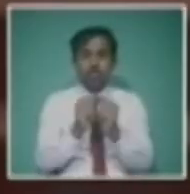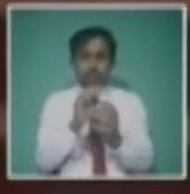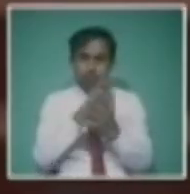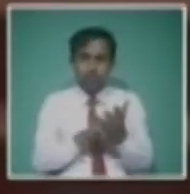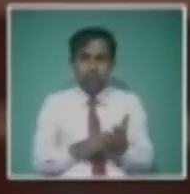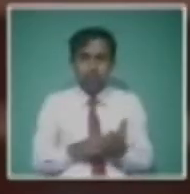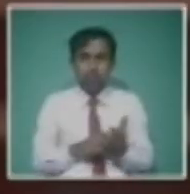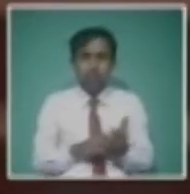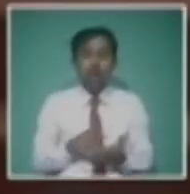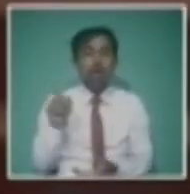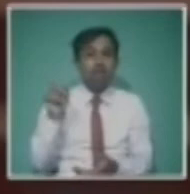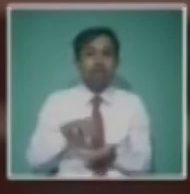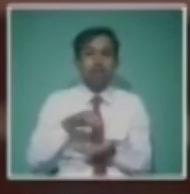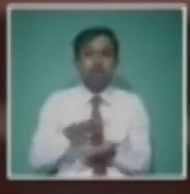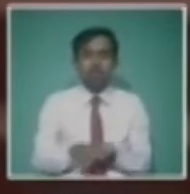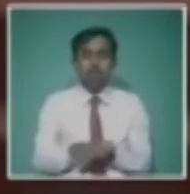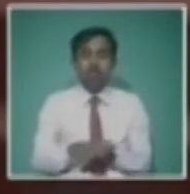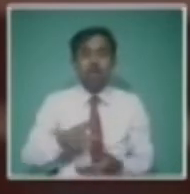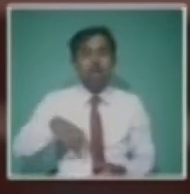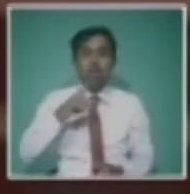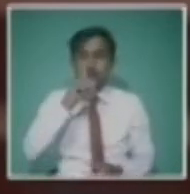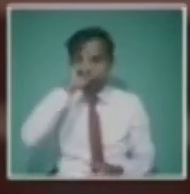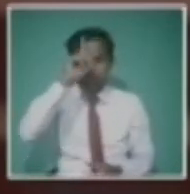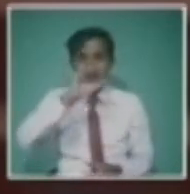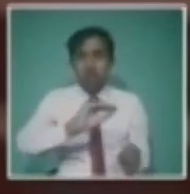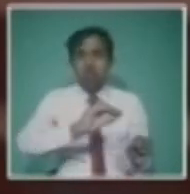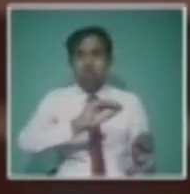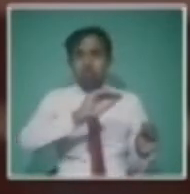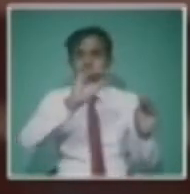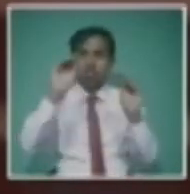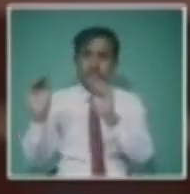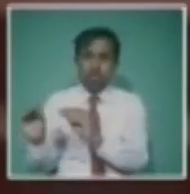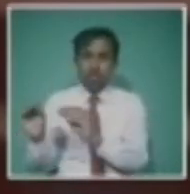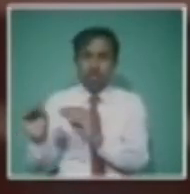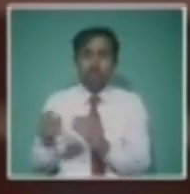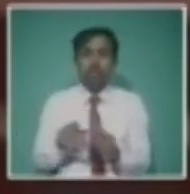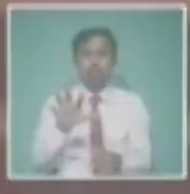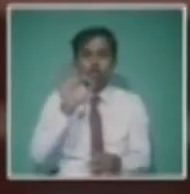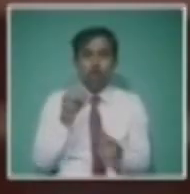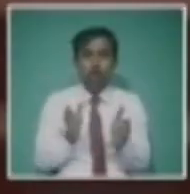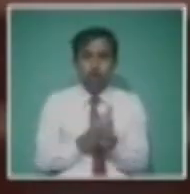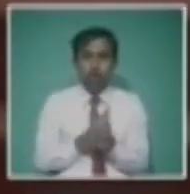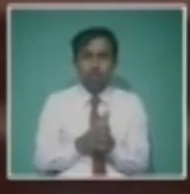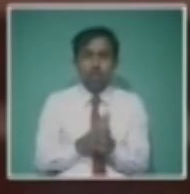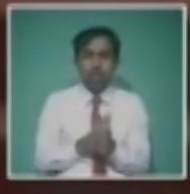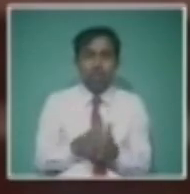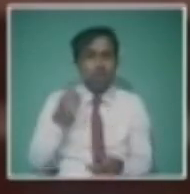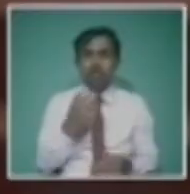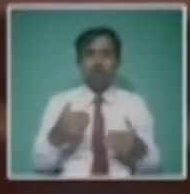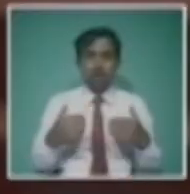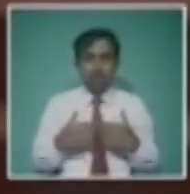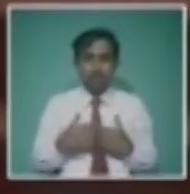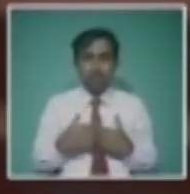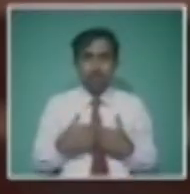සම්බන්ධ එතෙන්දි තමයි තීන්දුව කරේ එහෙමනම් මේක ලබන සතියේ කල් දාන්න ඒක තේරුම් කාරක සභාවක් කරනවාද අපිට ඒක පිළිබඳව ගැටලුවක්